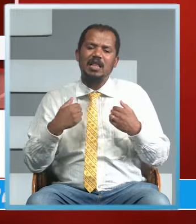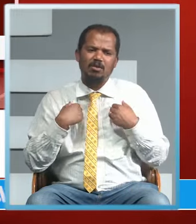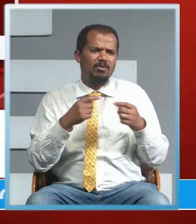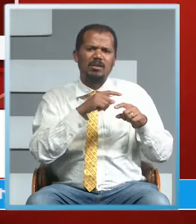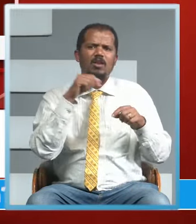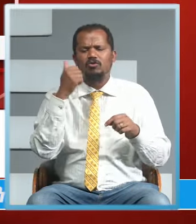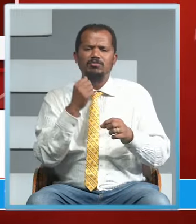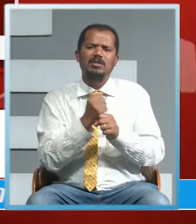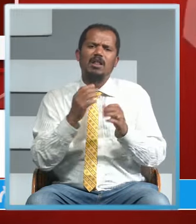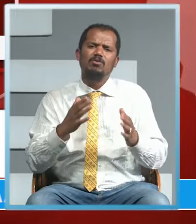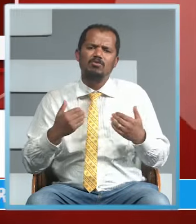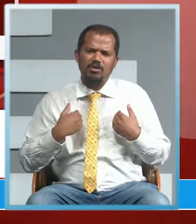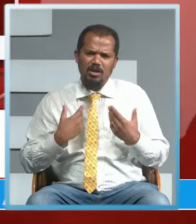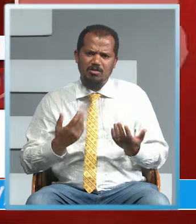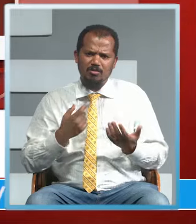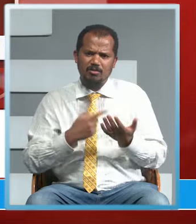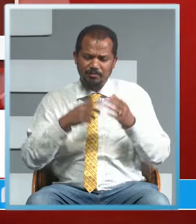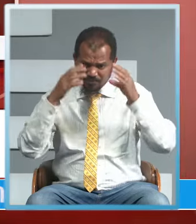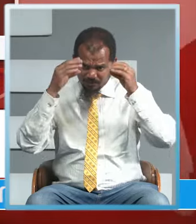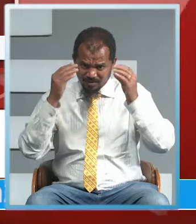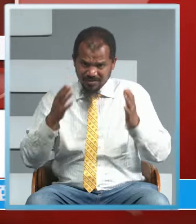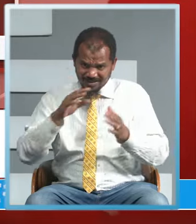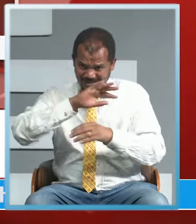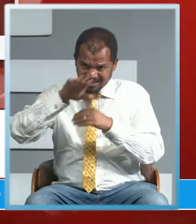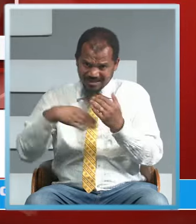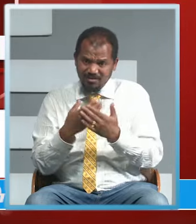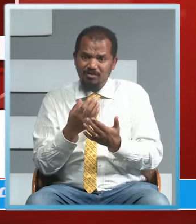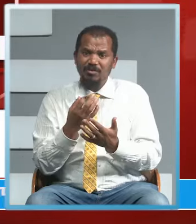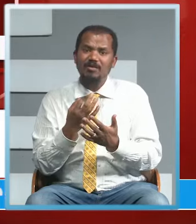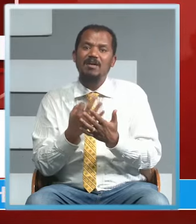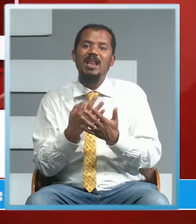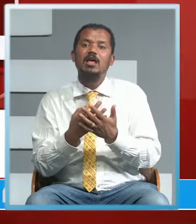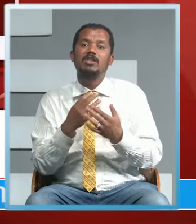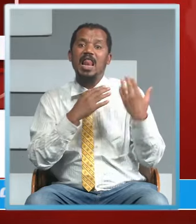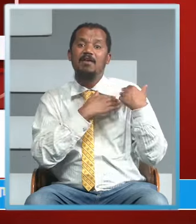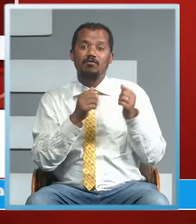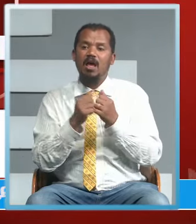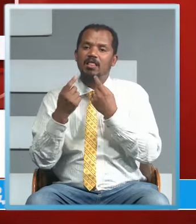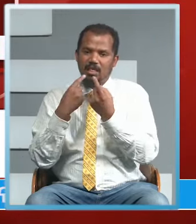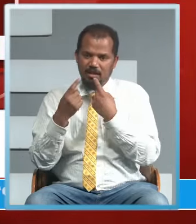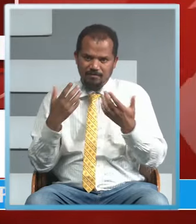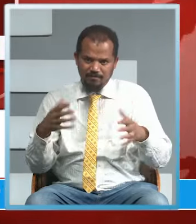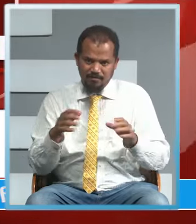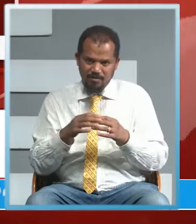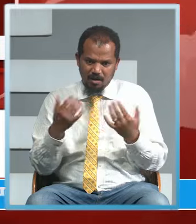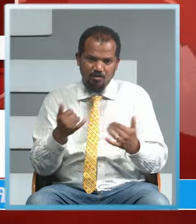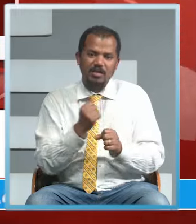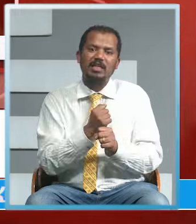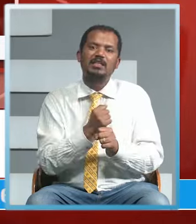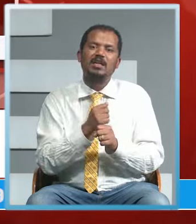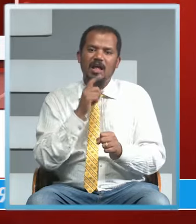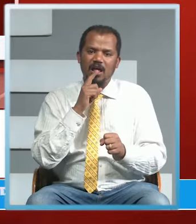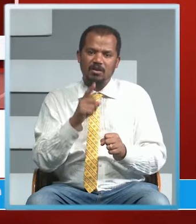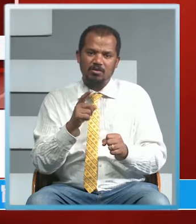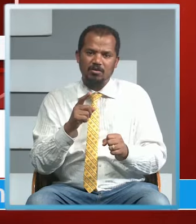ሌሎች ሰራተኞች አሉ፣ አጠቃላይ ማለት ነው። ሌላ ግን መምህራኖቹ አጠቃላይ ፋይናንስ ኃላፊ ጋር ተነጋግረናል። አሁን ደሞዝ የተሰራላቸው